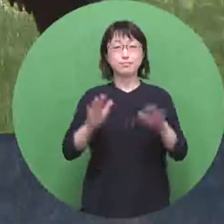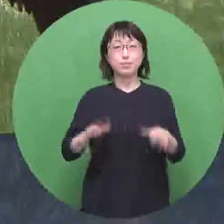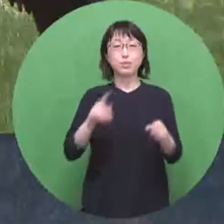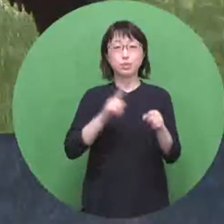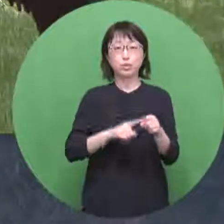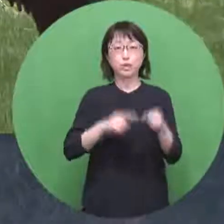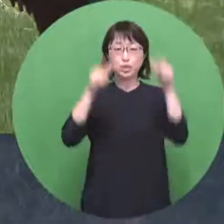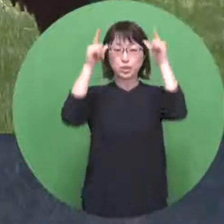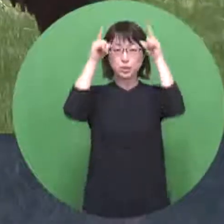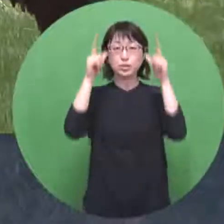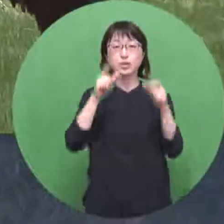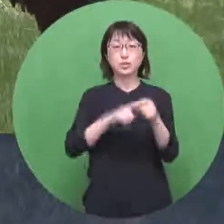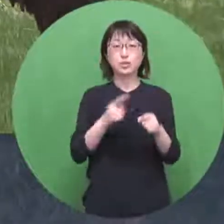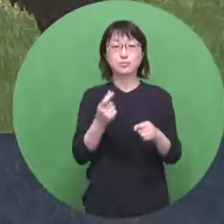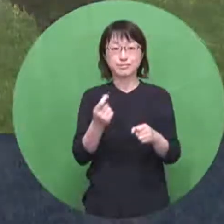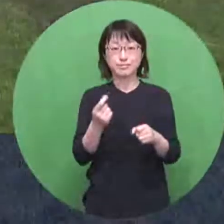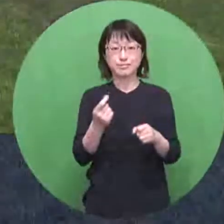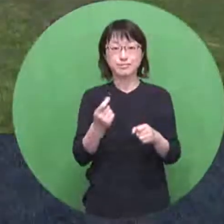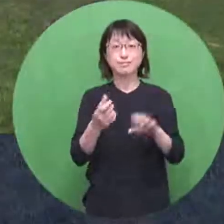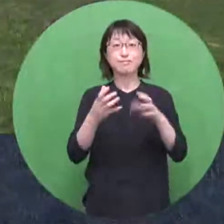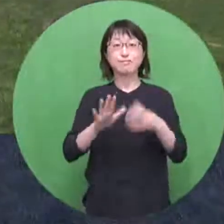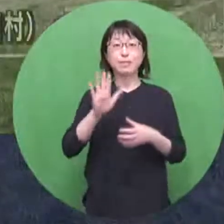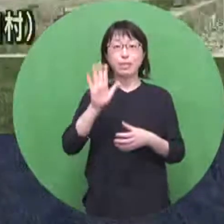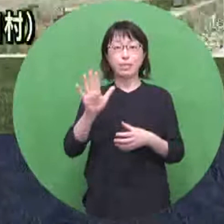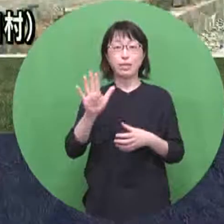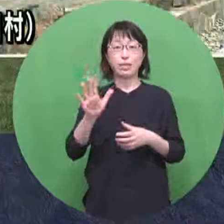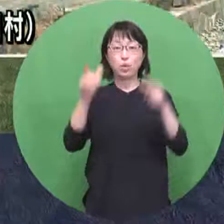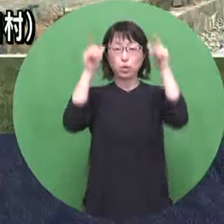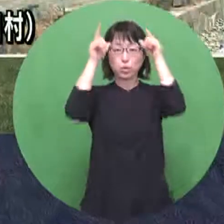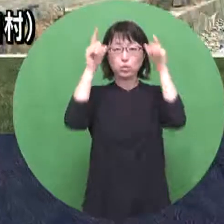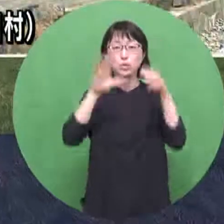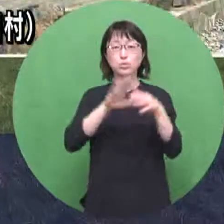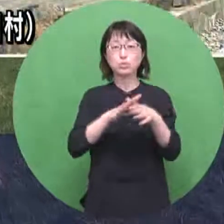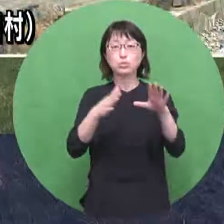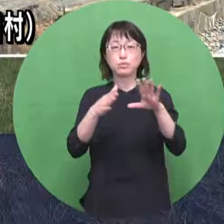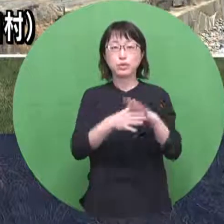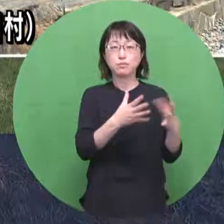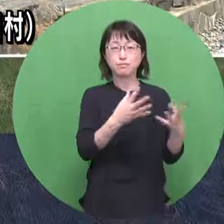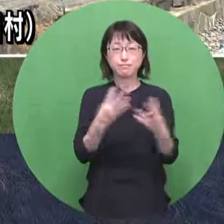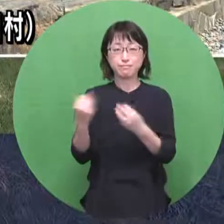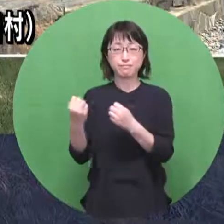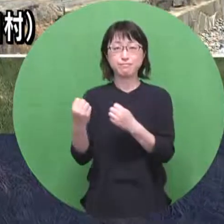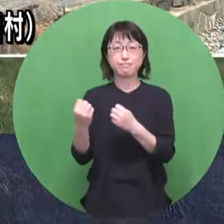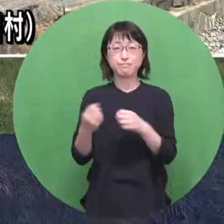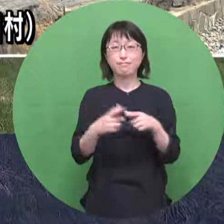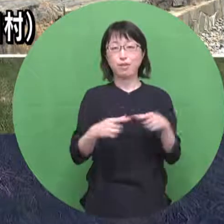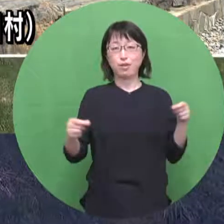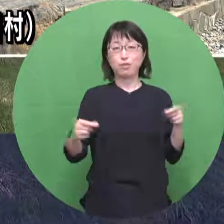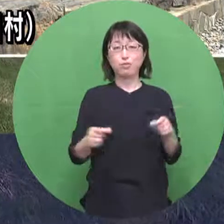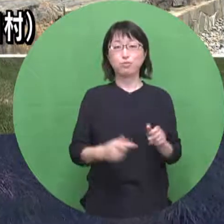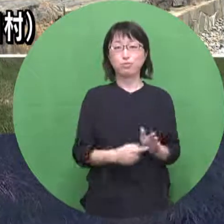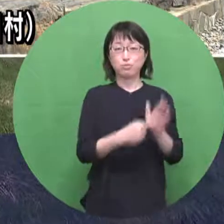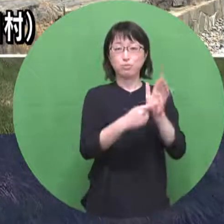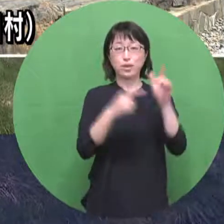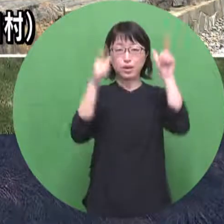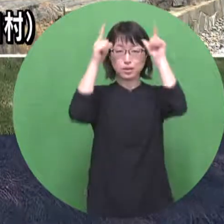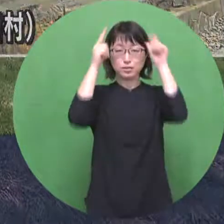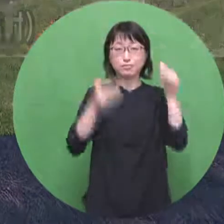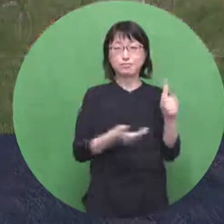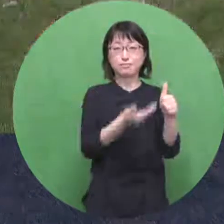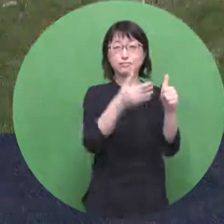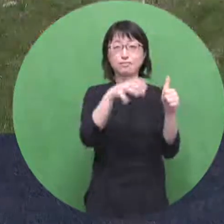今年は牛年、岩手は牛にまつわる文化が数多くあり、全国有数の畜産